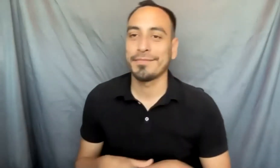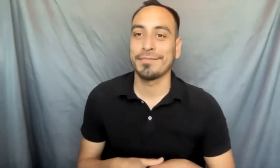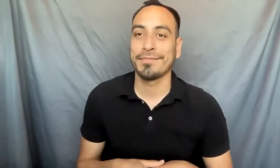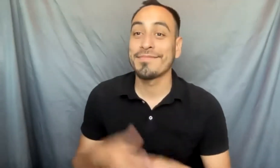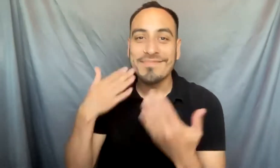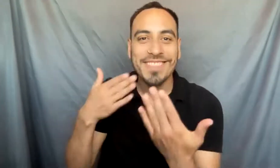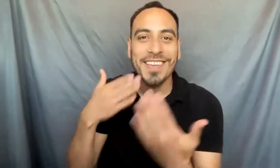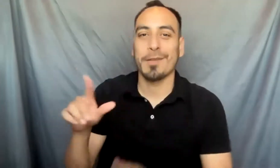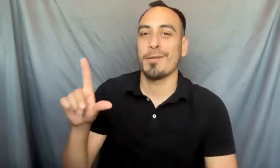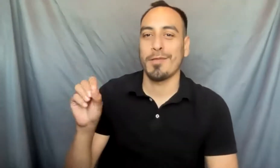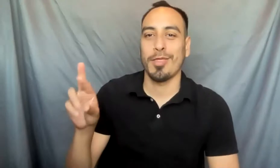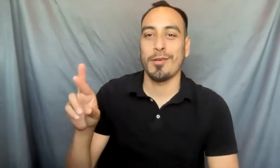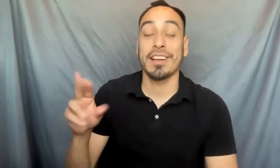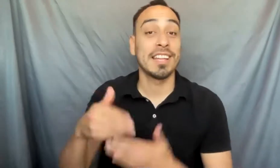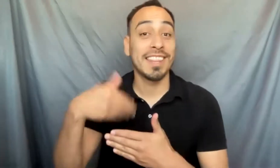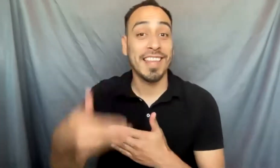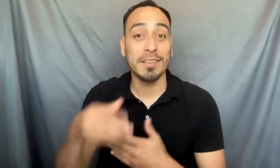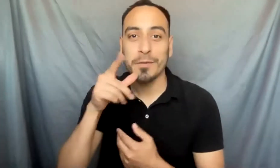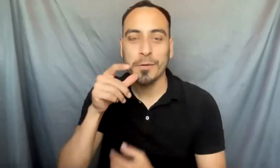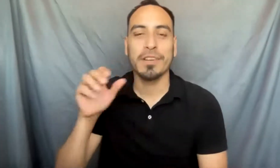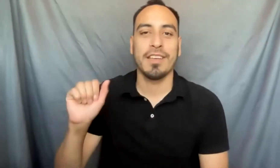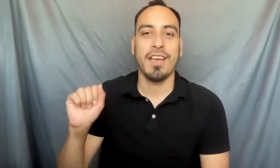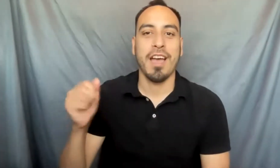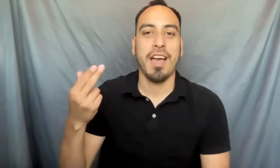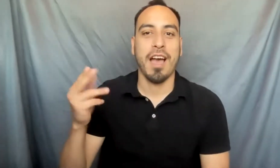Thank you, Laura. Next, I have Ahmed with Arabic.